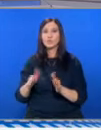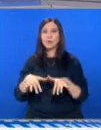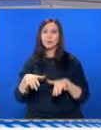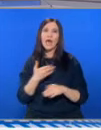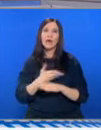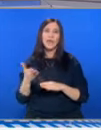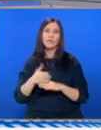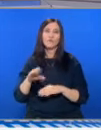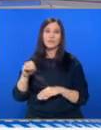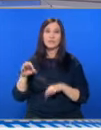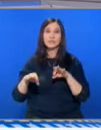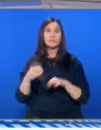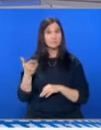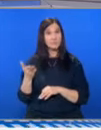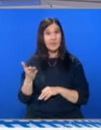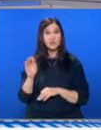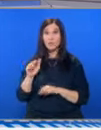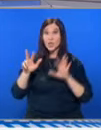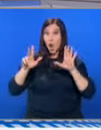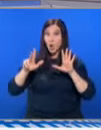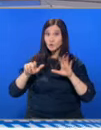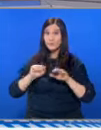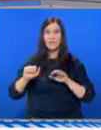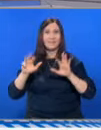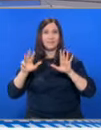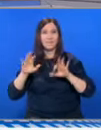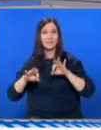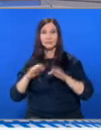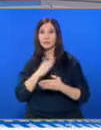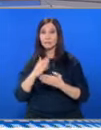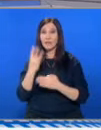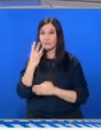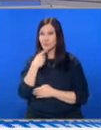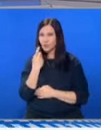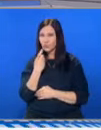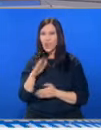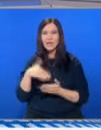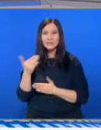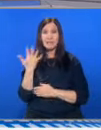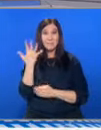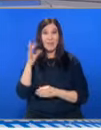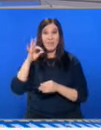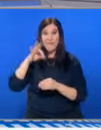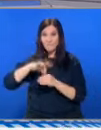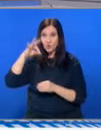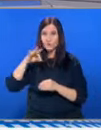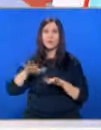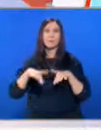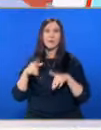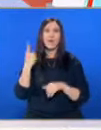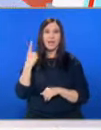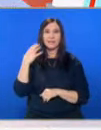европейски избори. Те обаче ще са 8-те и 9-те избори за последните 3 години. След 5 вота за парламент, един